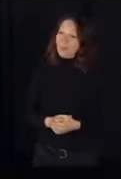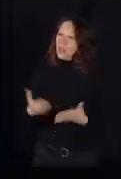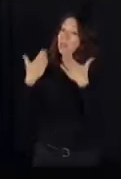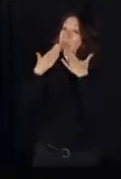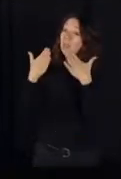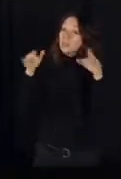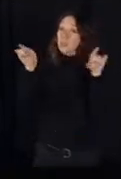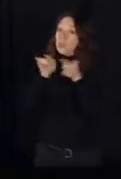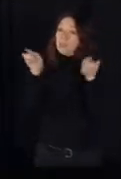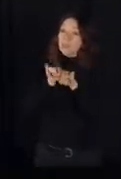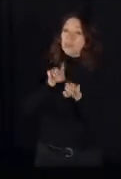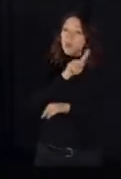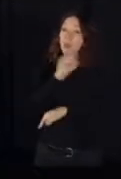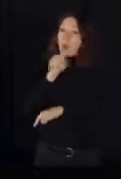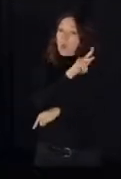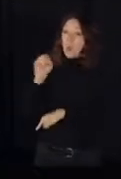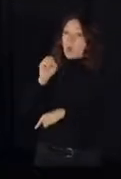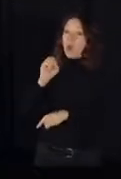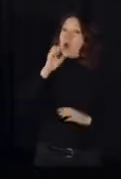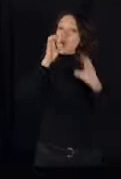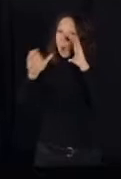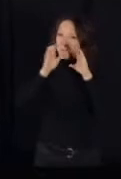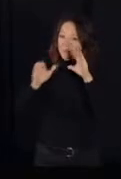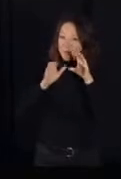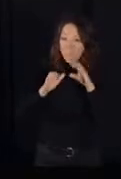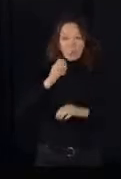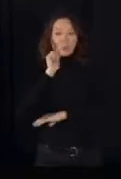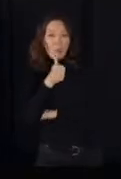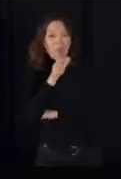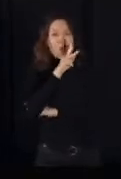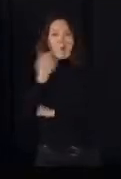Merci à CocoCom et Super Coco. Super Coco.